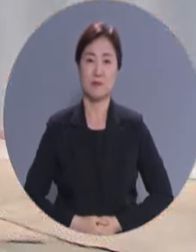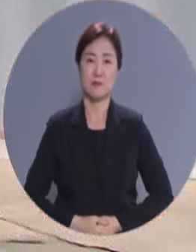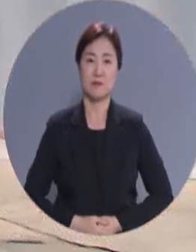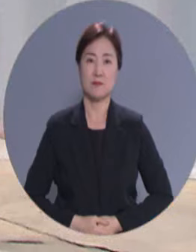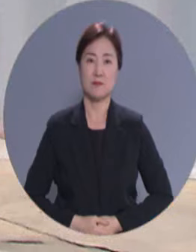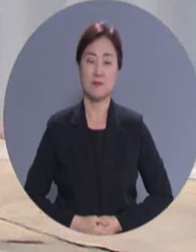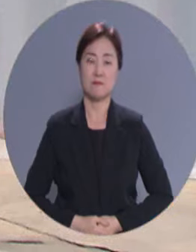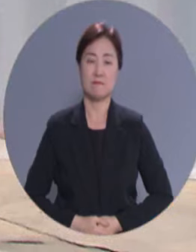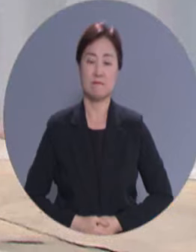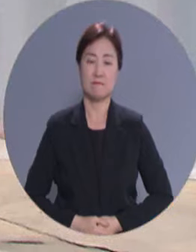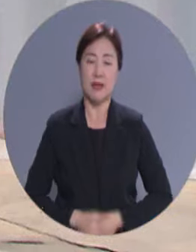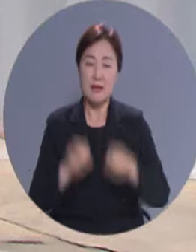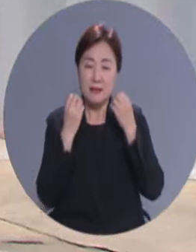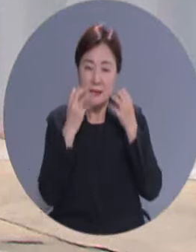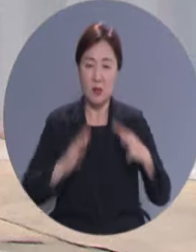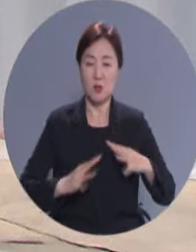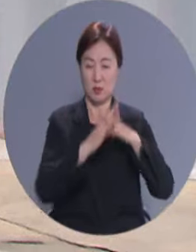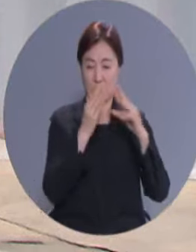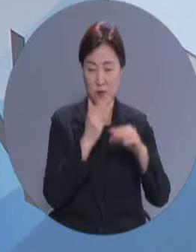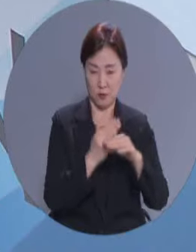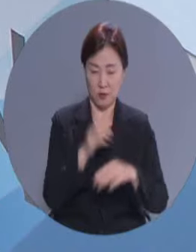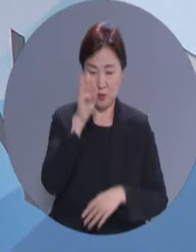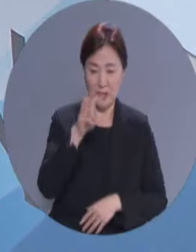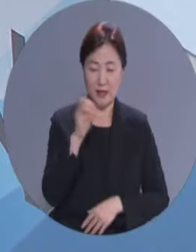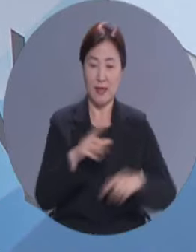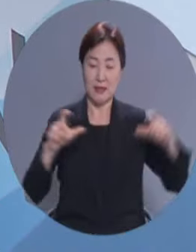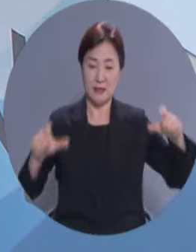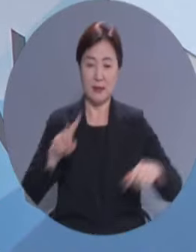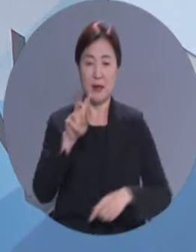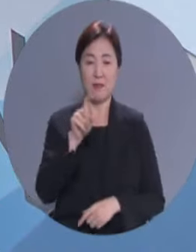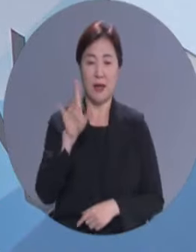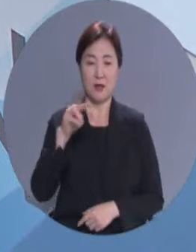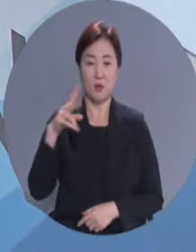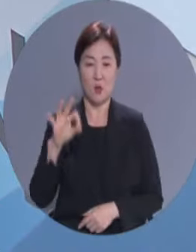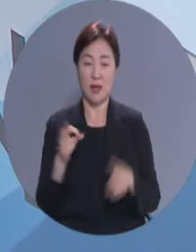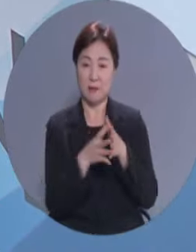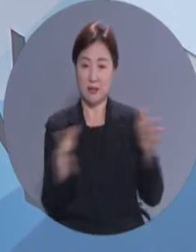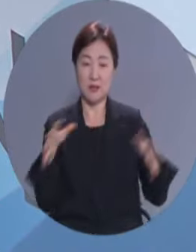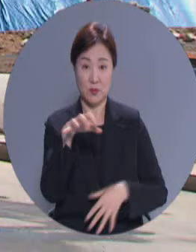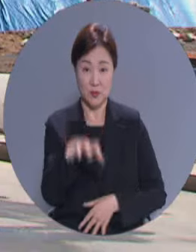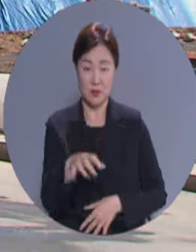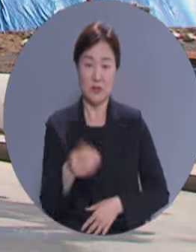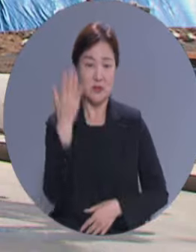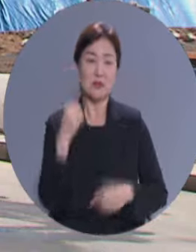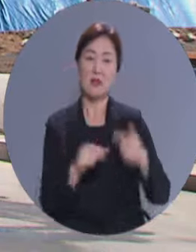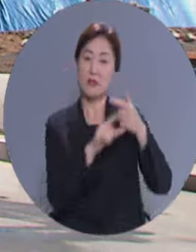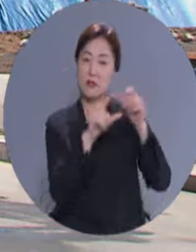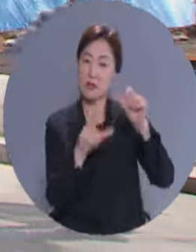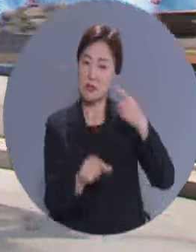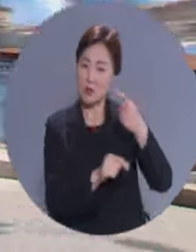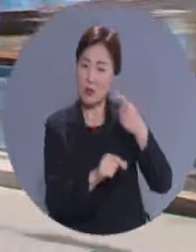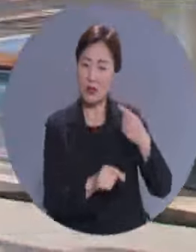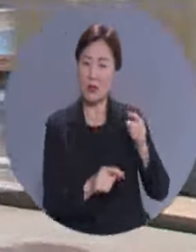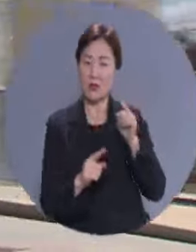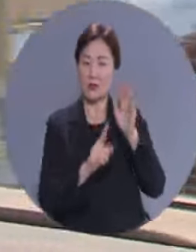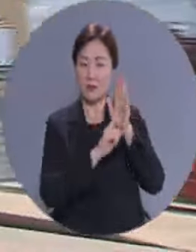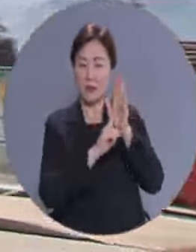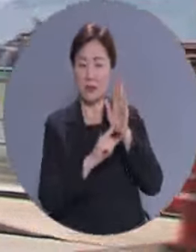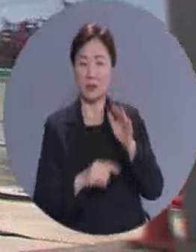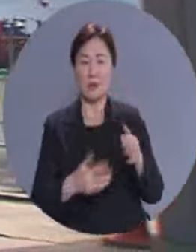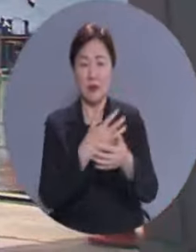기자입니다 신축공사가 한창인 광양시 마동의 아파트 부지입니다 지난 1월 1차 분양에서 700여 가구가